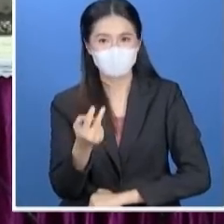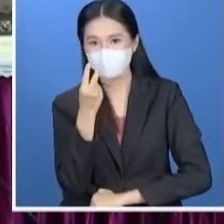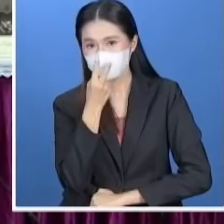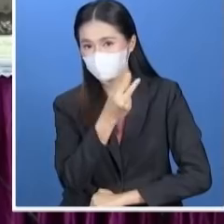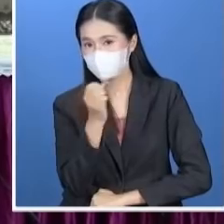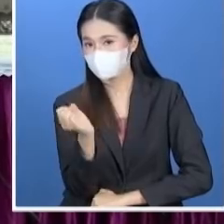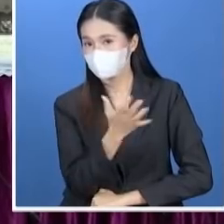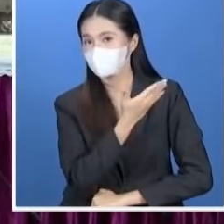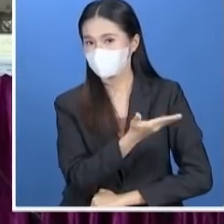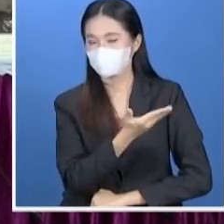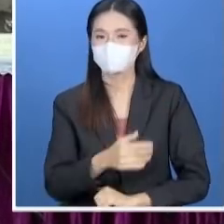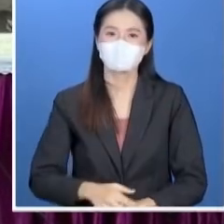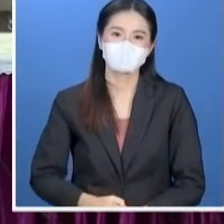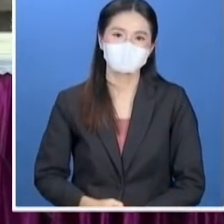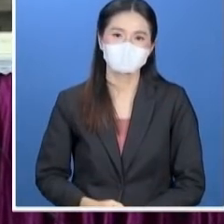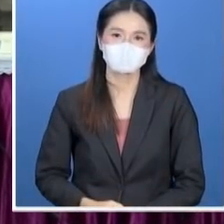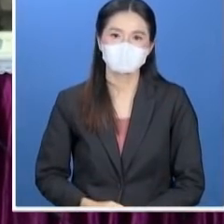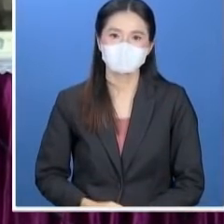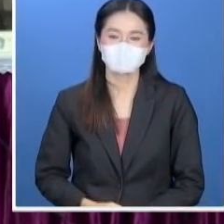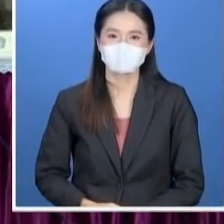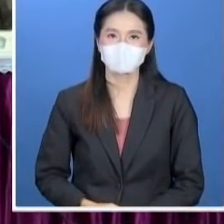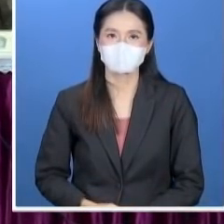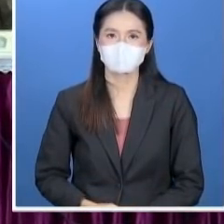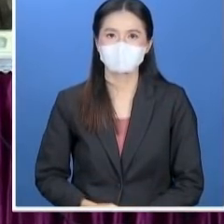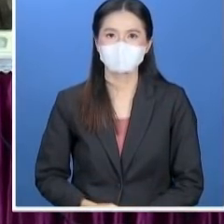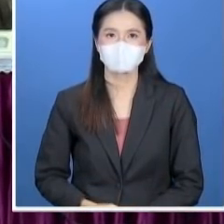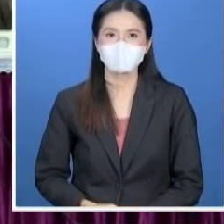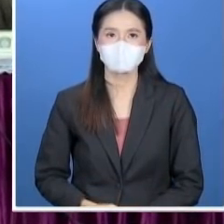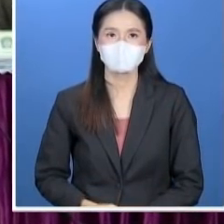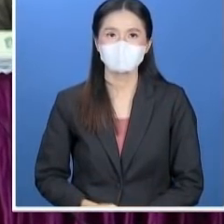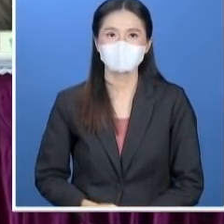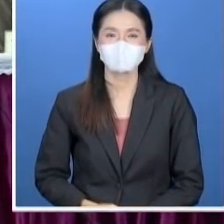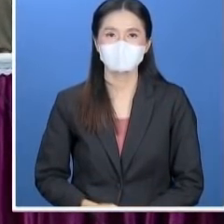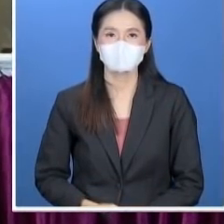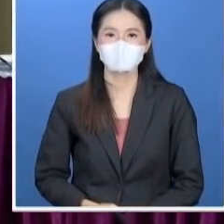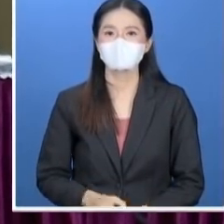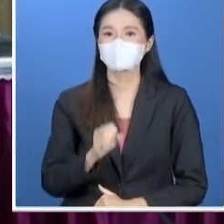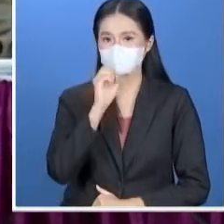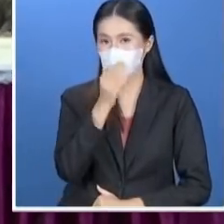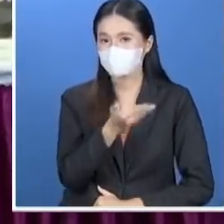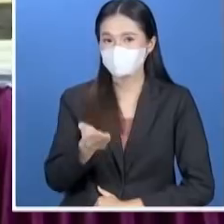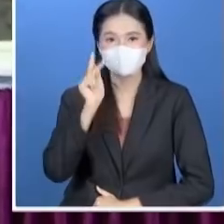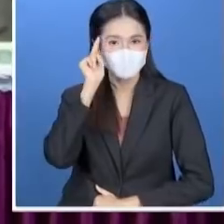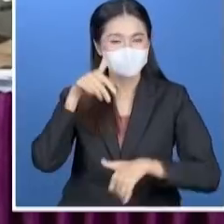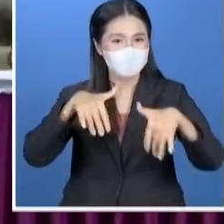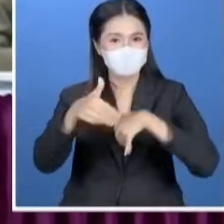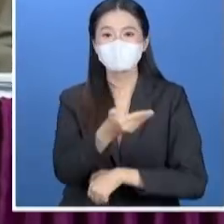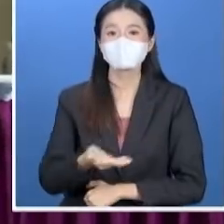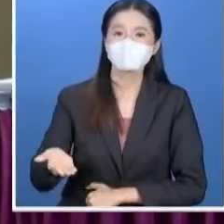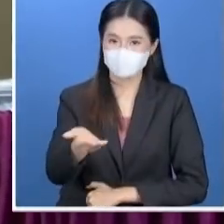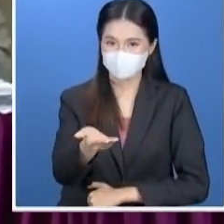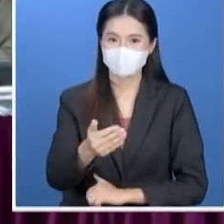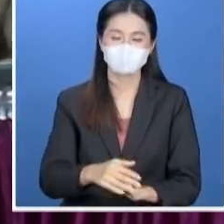อในช่วงเวลาต่อไปครับเชิญครับ ครับก็เรียนพี่น้องสื่อมวลชนที่เคารพทุกท่